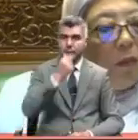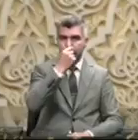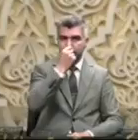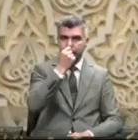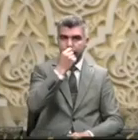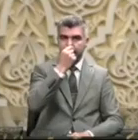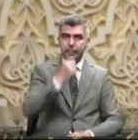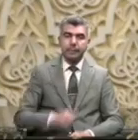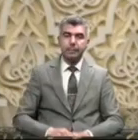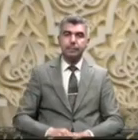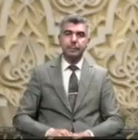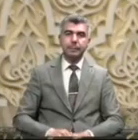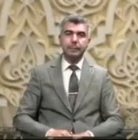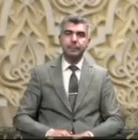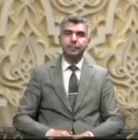تفضلوا